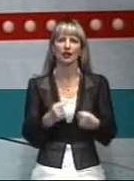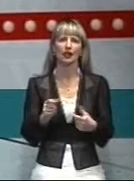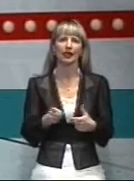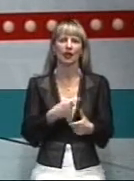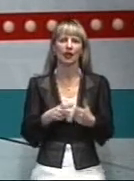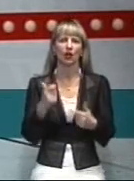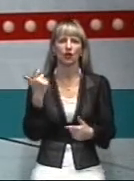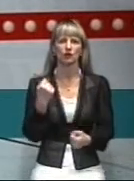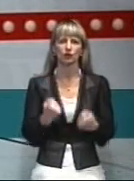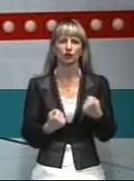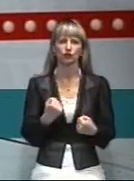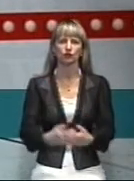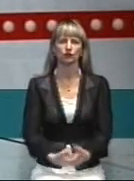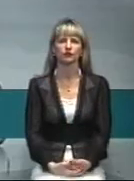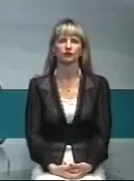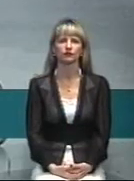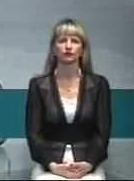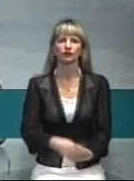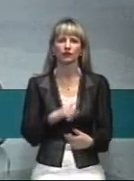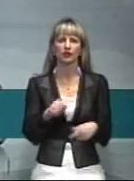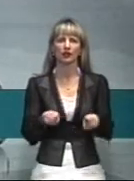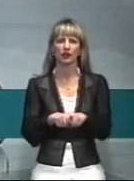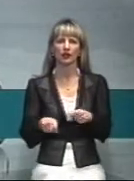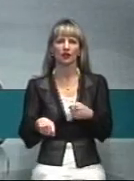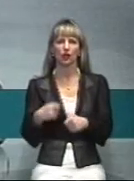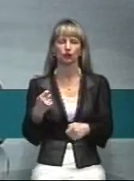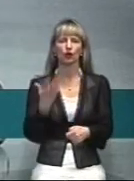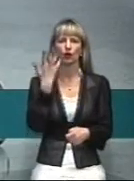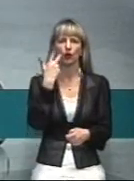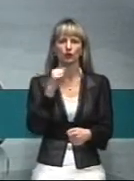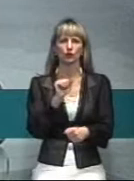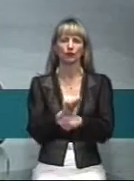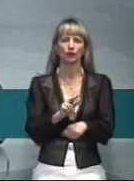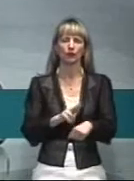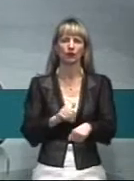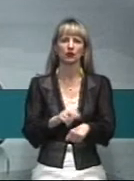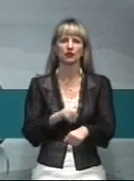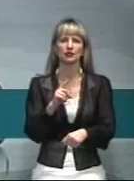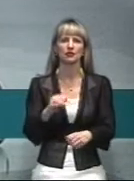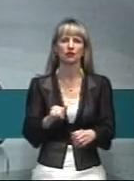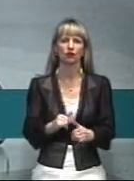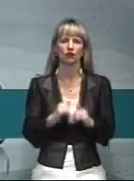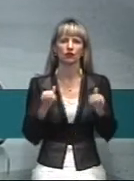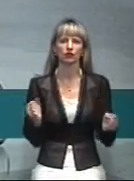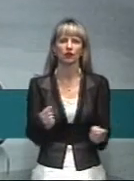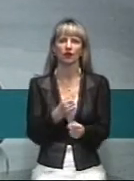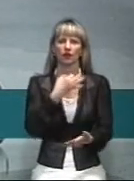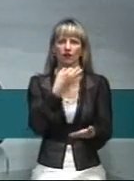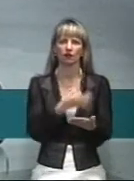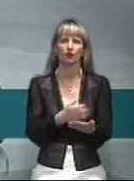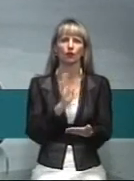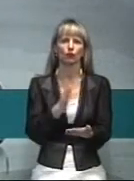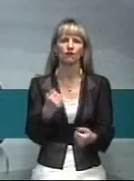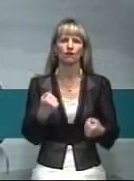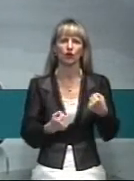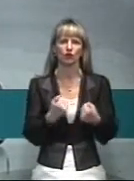все-таки власник авто? Ні, за такі правопорушення, коли зупиняє патрульний поліцейський за перевищення швидкості, відповідальність завжди буде нести